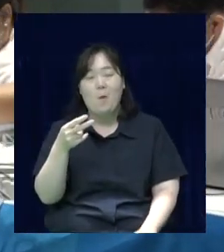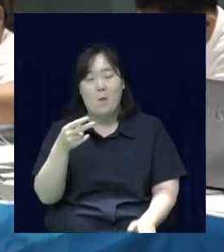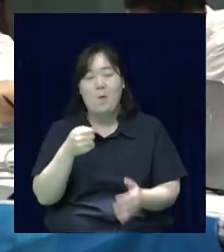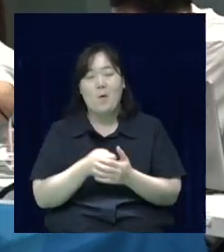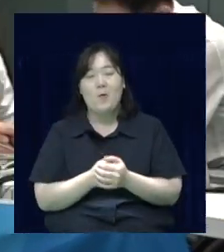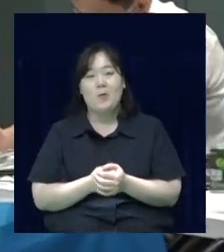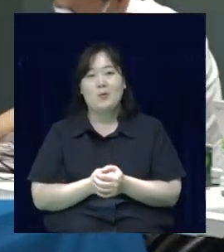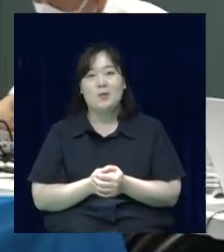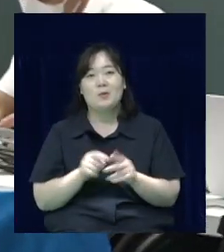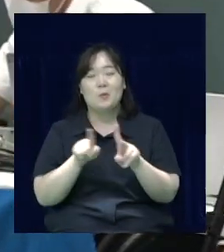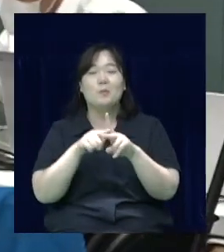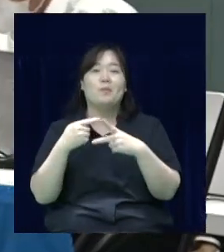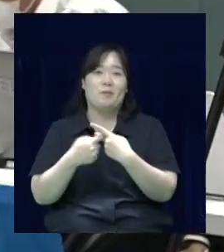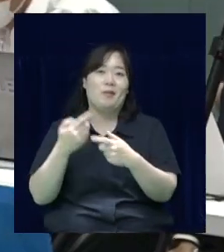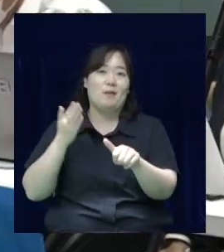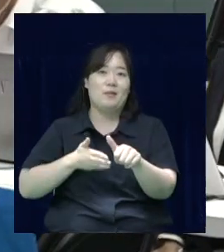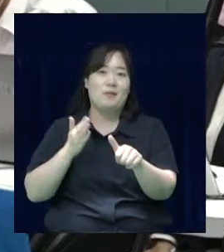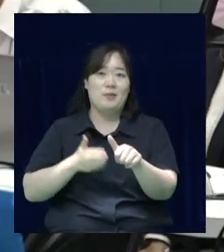입장을 하겠습니다.